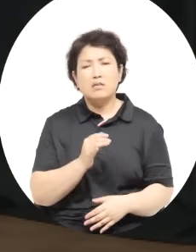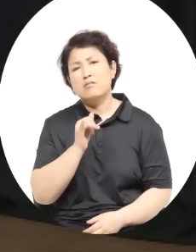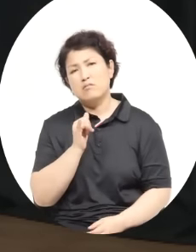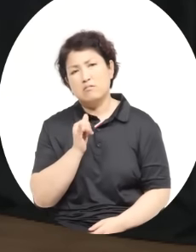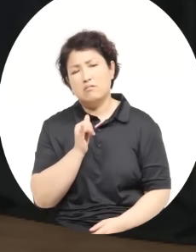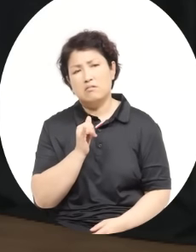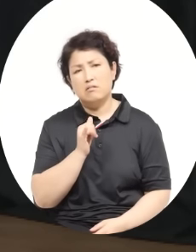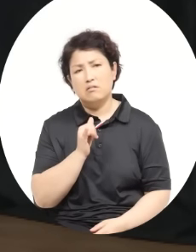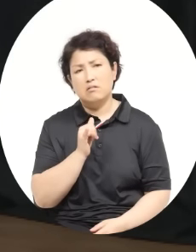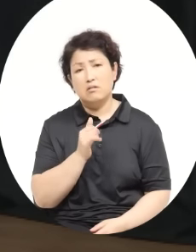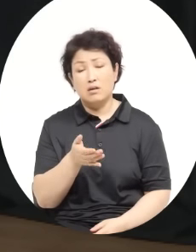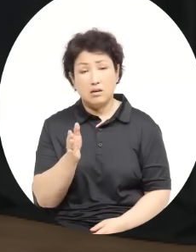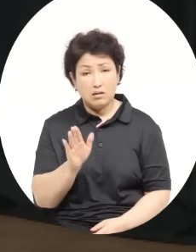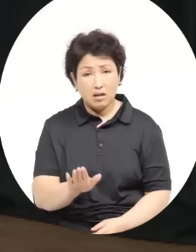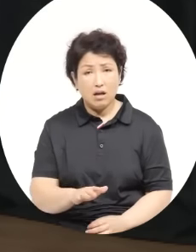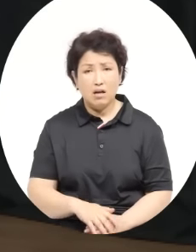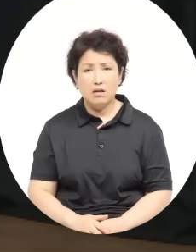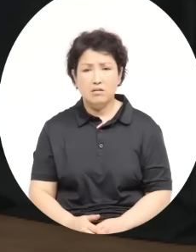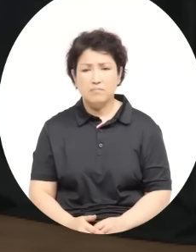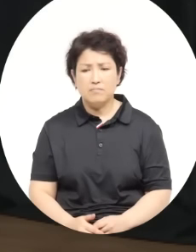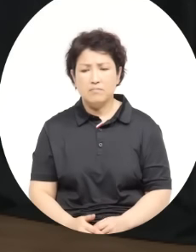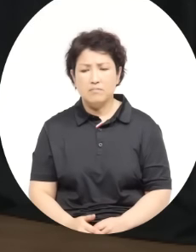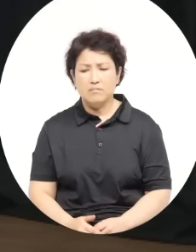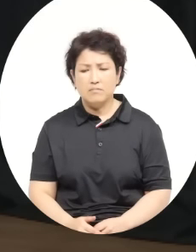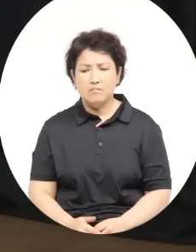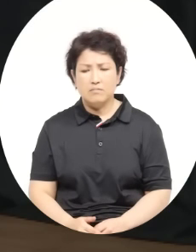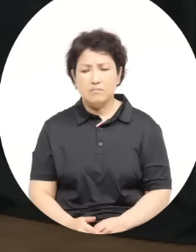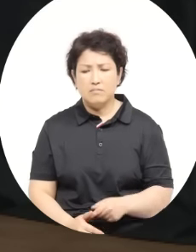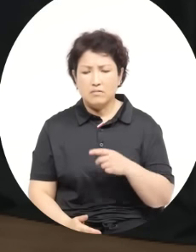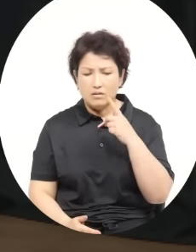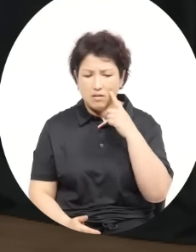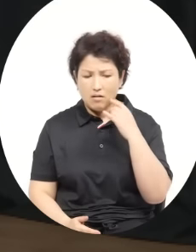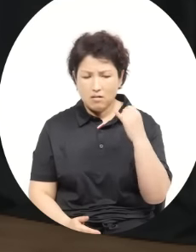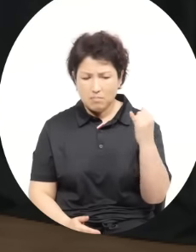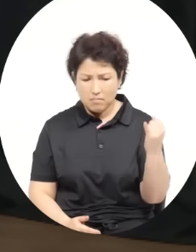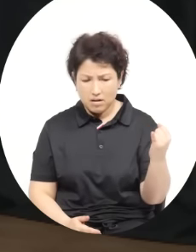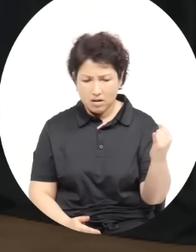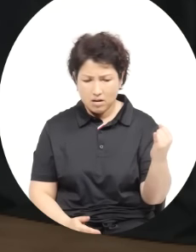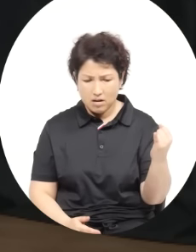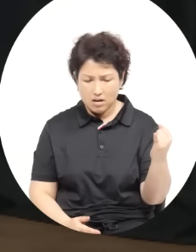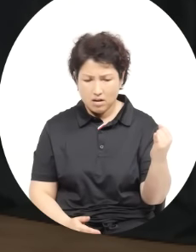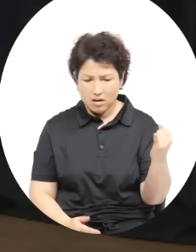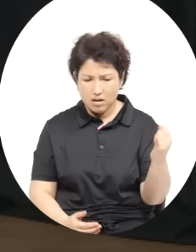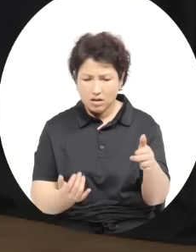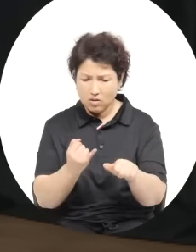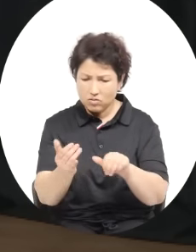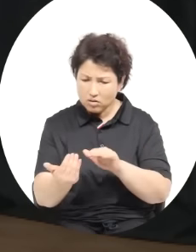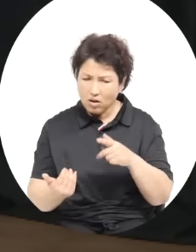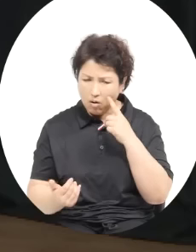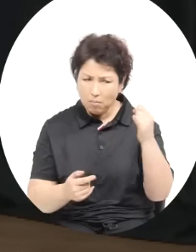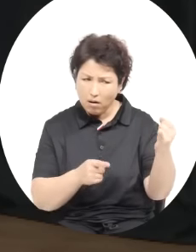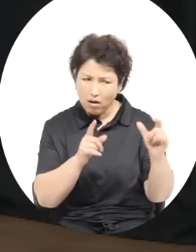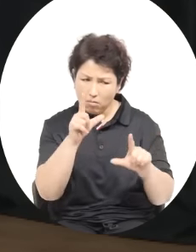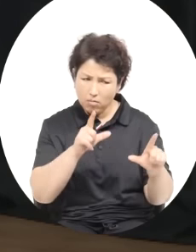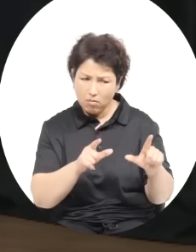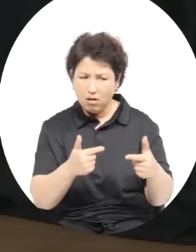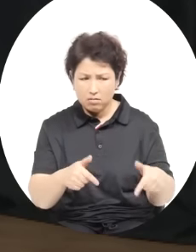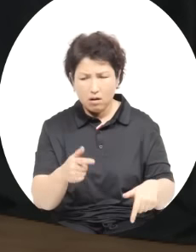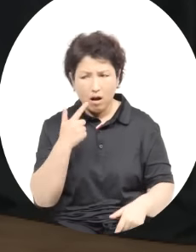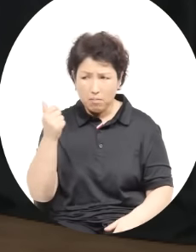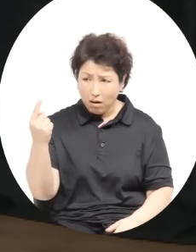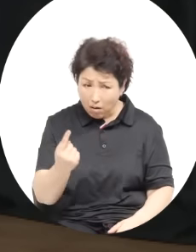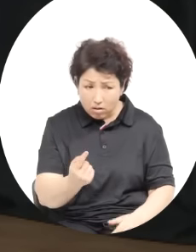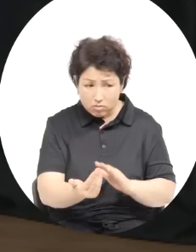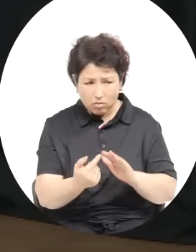이게, 이제 어머니가 불안해 하시니까 저까지 이제 같이 불안하게 됐던 것 같은데, 근데 이제